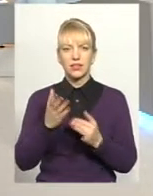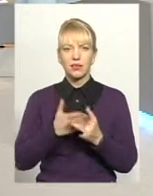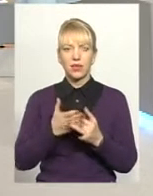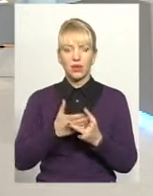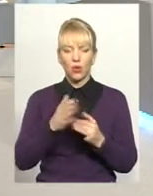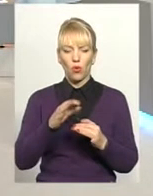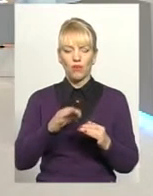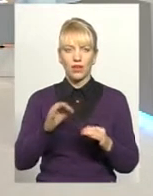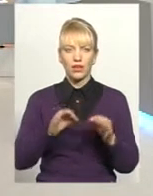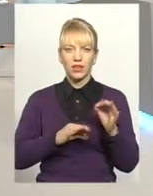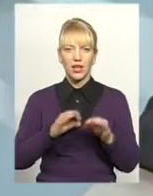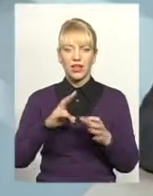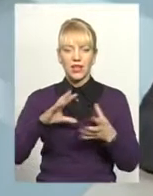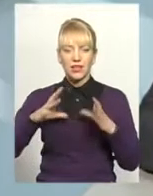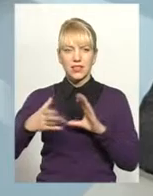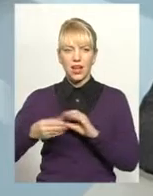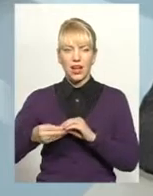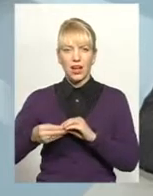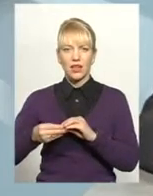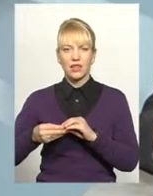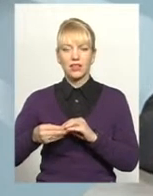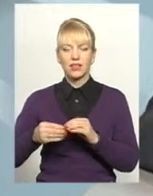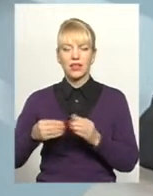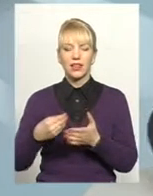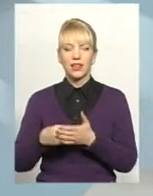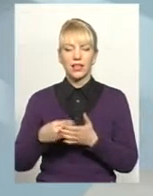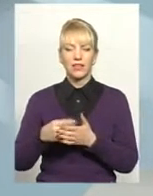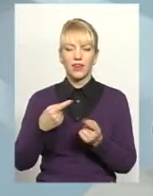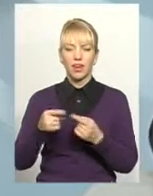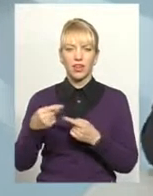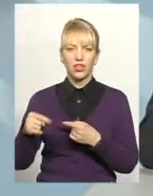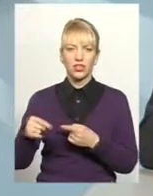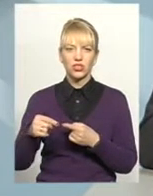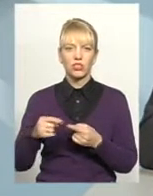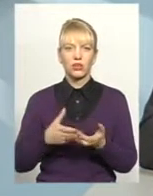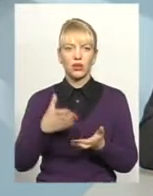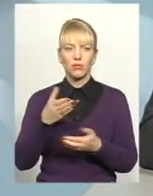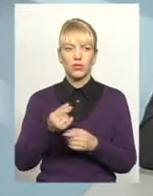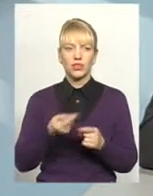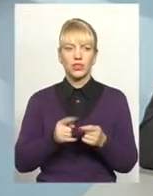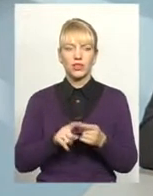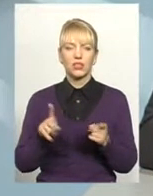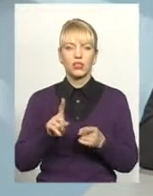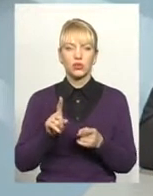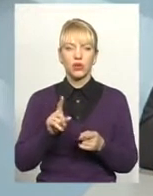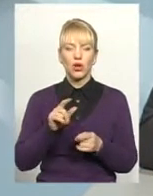на загальний тариф, значить, і всі решта споживачів розплачуються за те, що є у нас пільгова категорія споживачів.